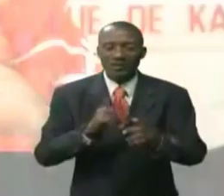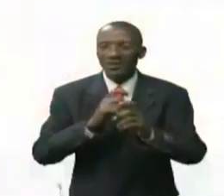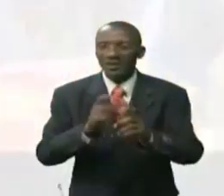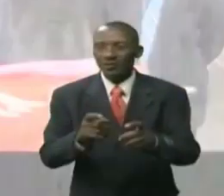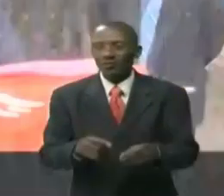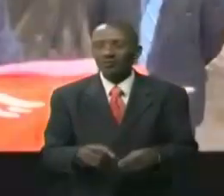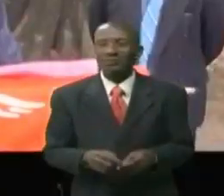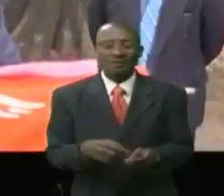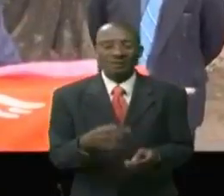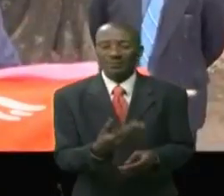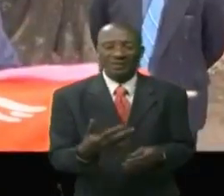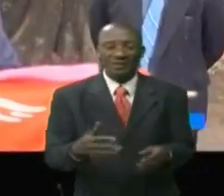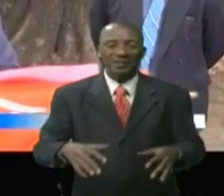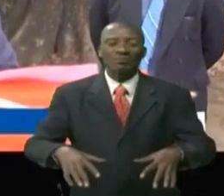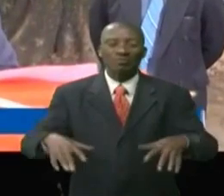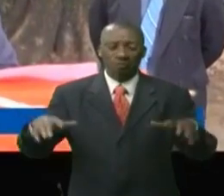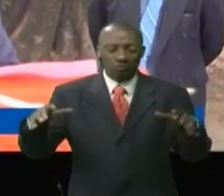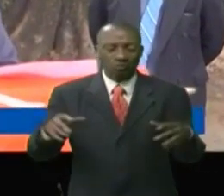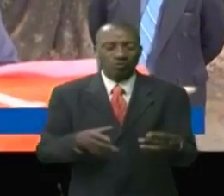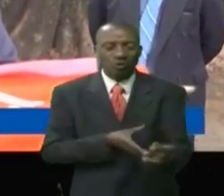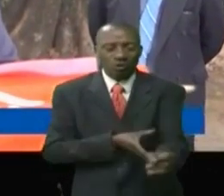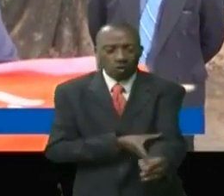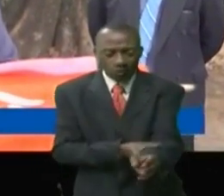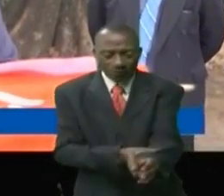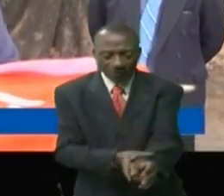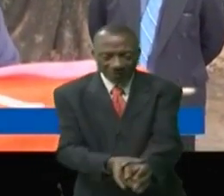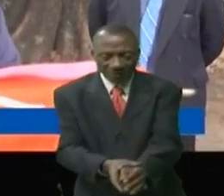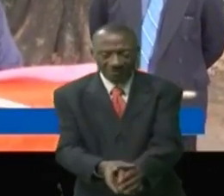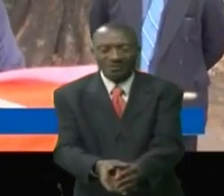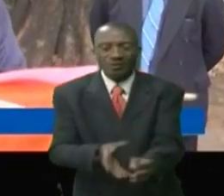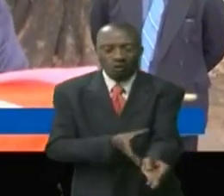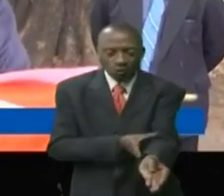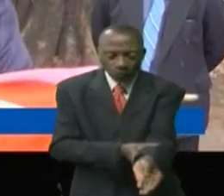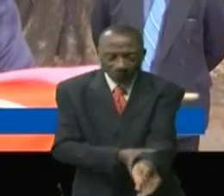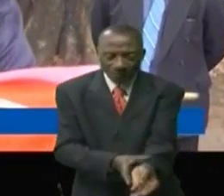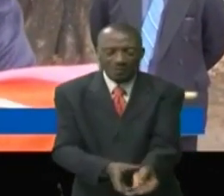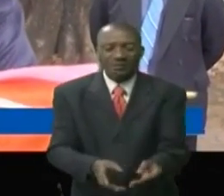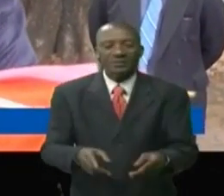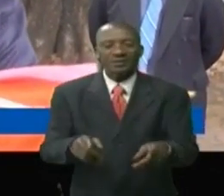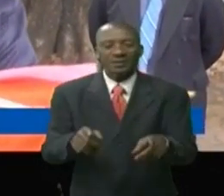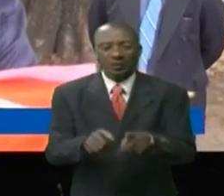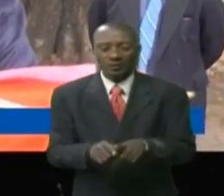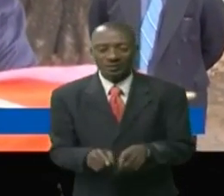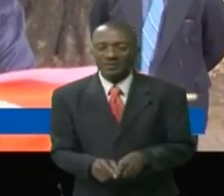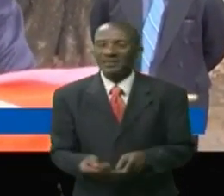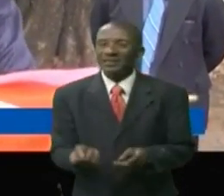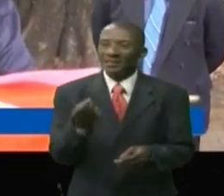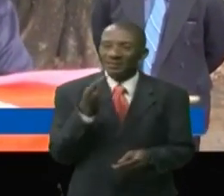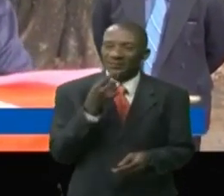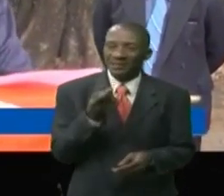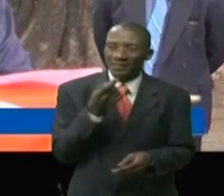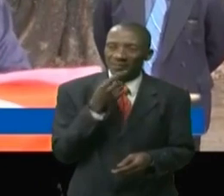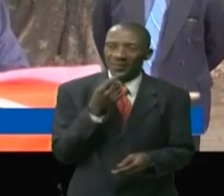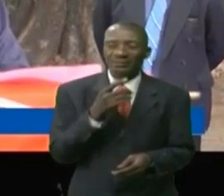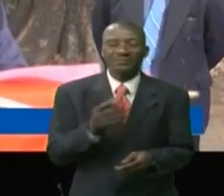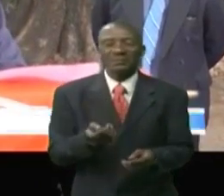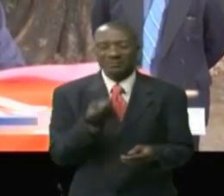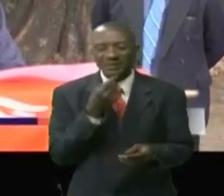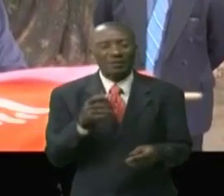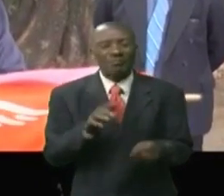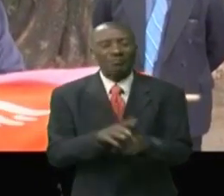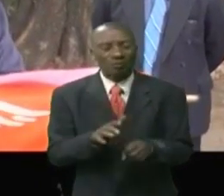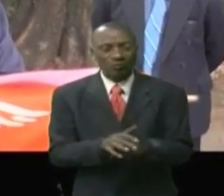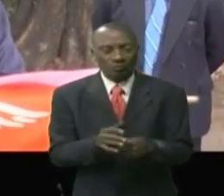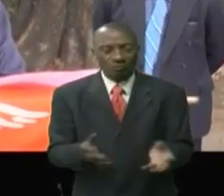espoir aujourd'hui c'est le tour de kalembé on a été déjà partout ailleurs cette